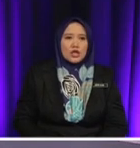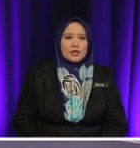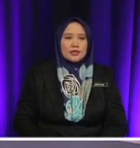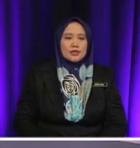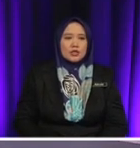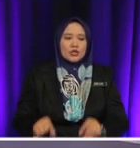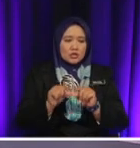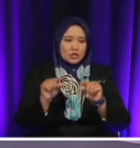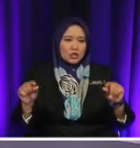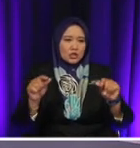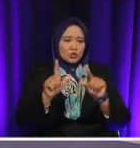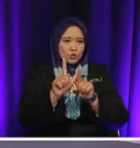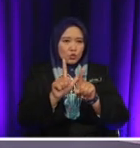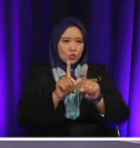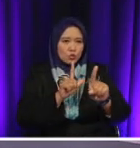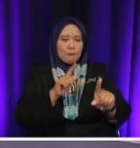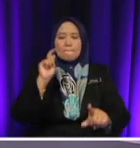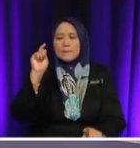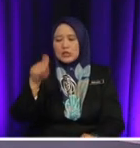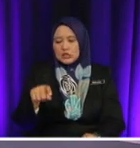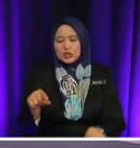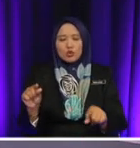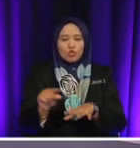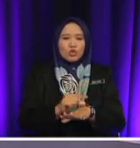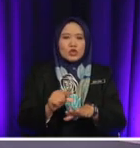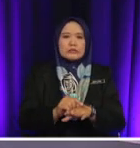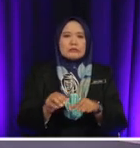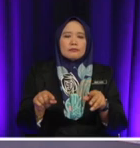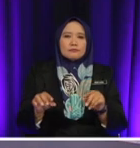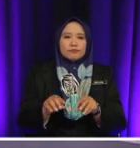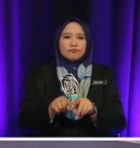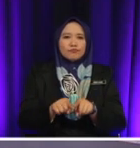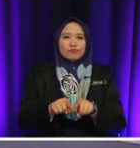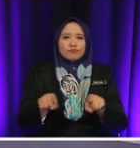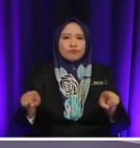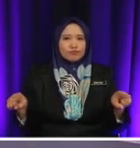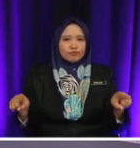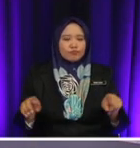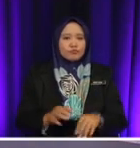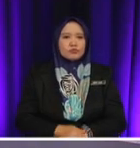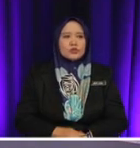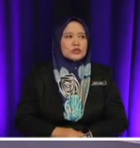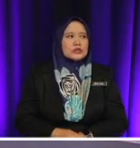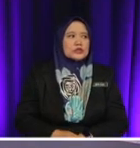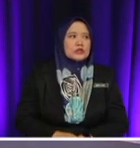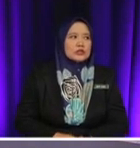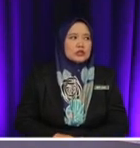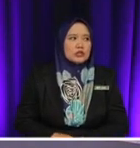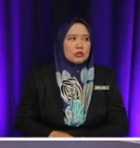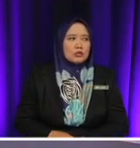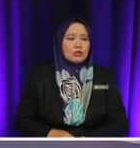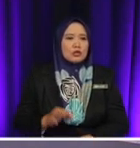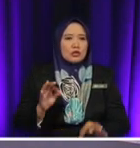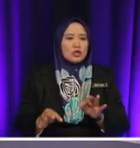markah diberikan akan diberikan berdasarkan pada bagaimana kita buat graf tadi Kalau graf gi